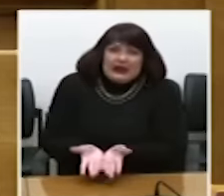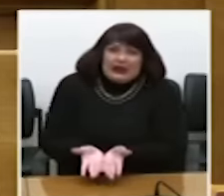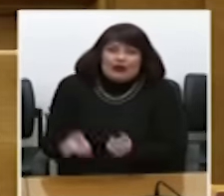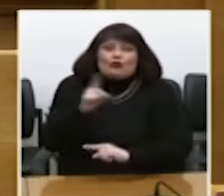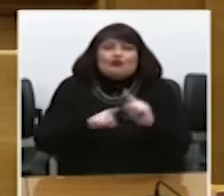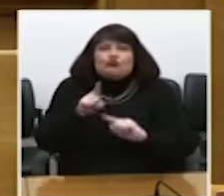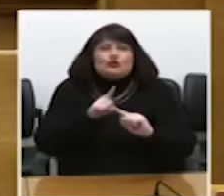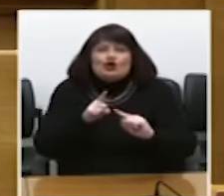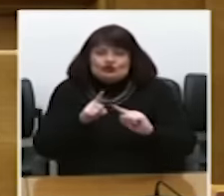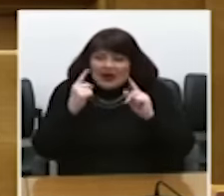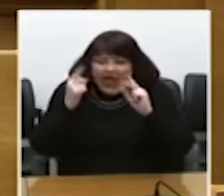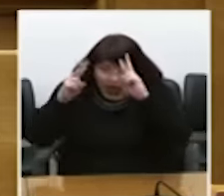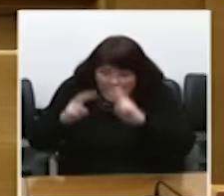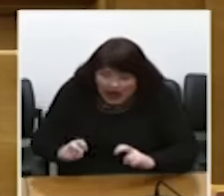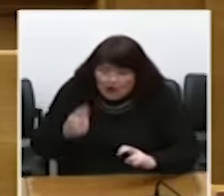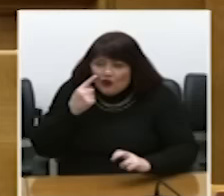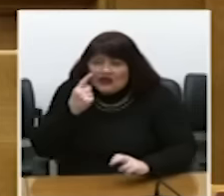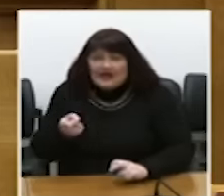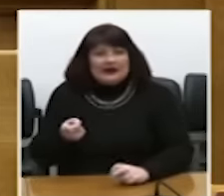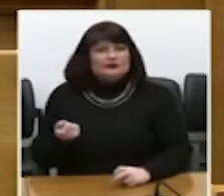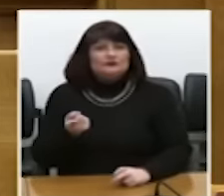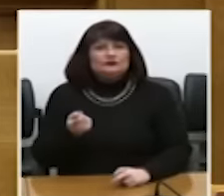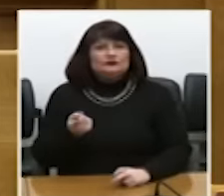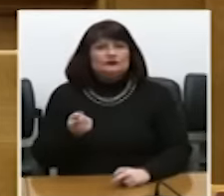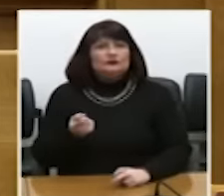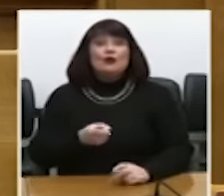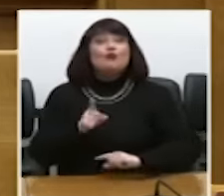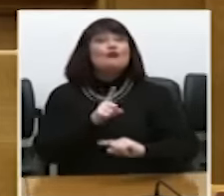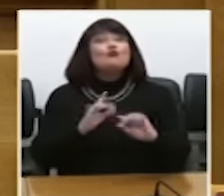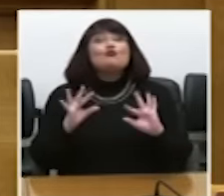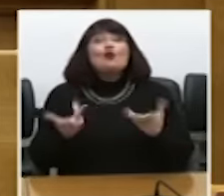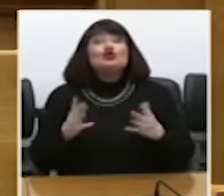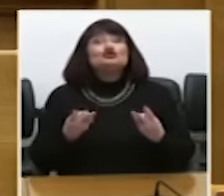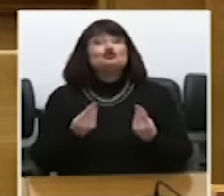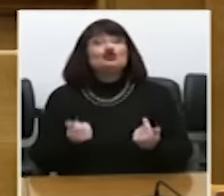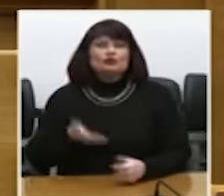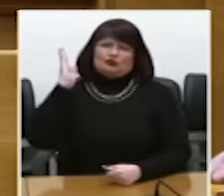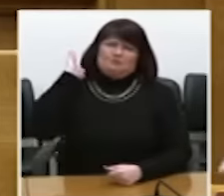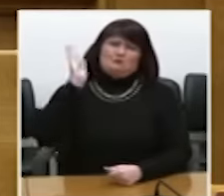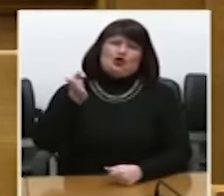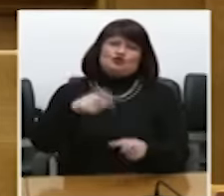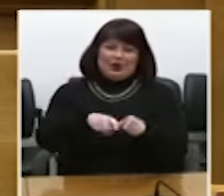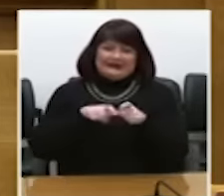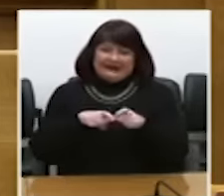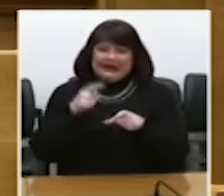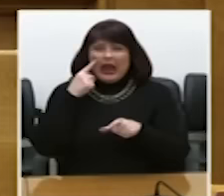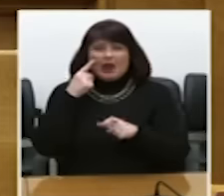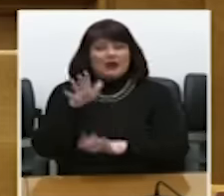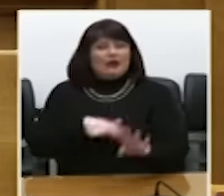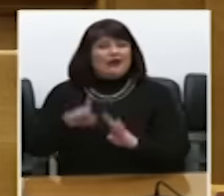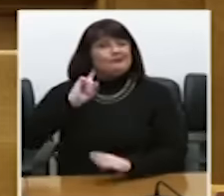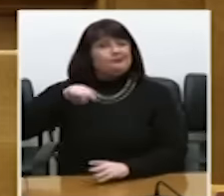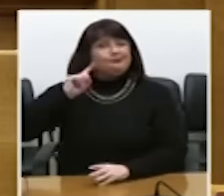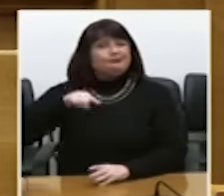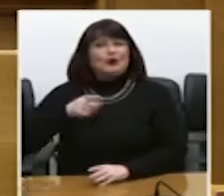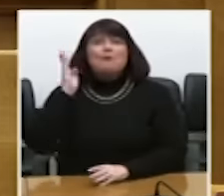Και πώς ακριβώς θα επιβάλλετε πρόστιμο σε αυτή την εταιρεία αν γίνουν παρατυπίες?